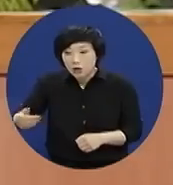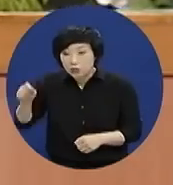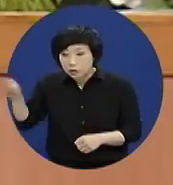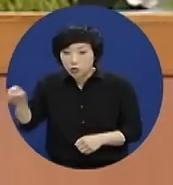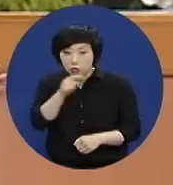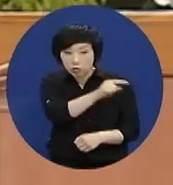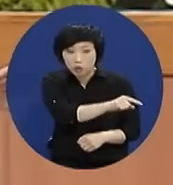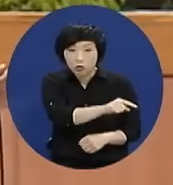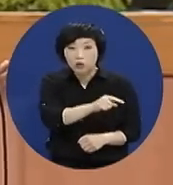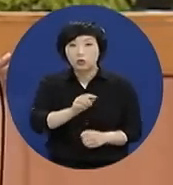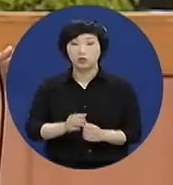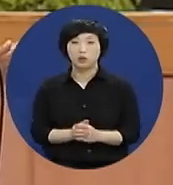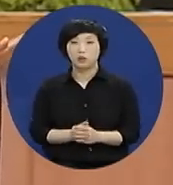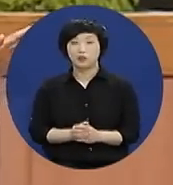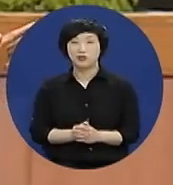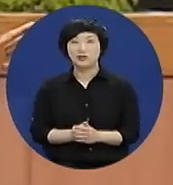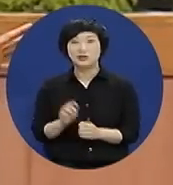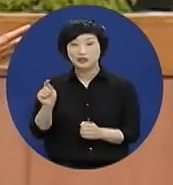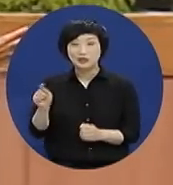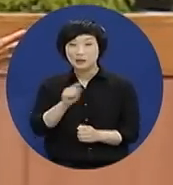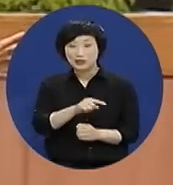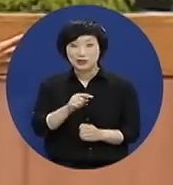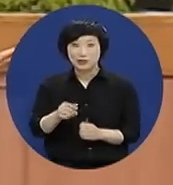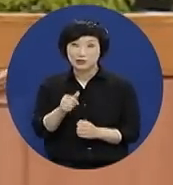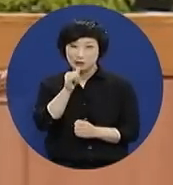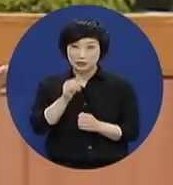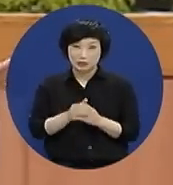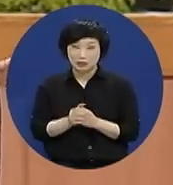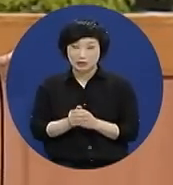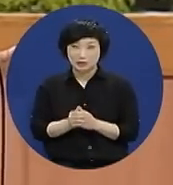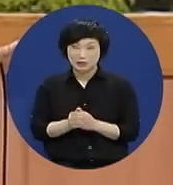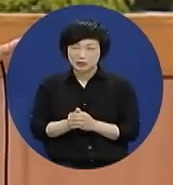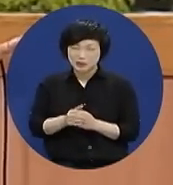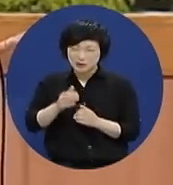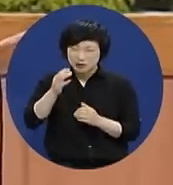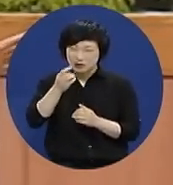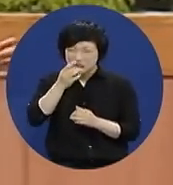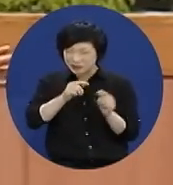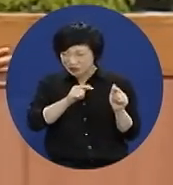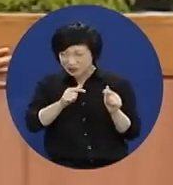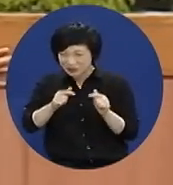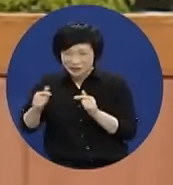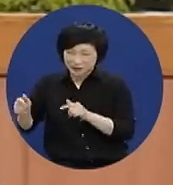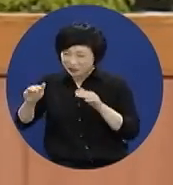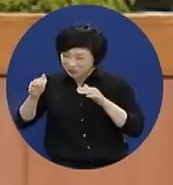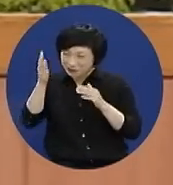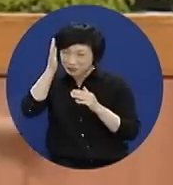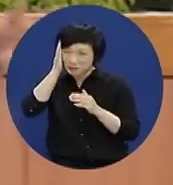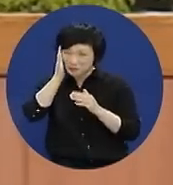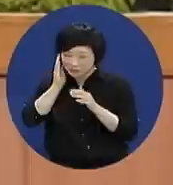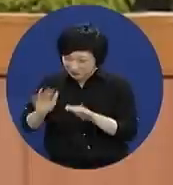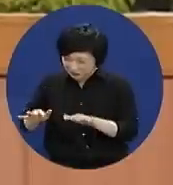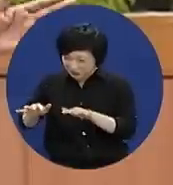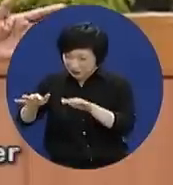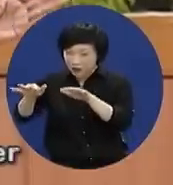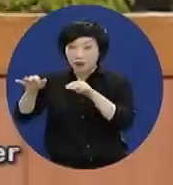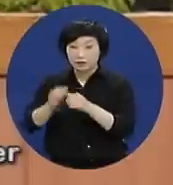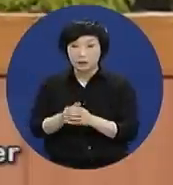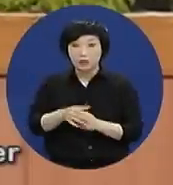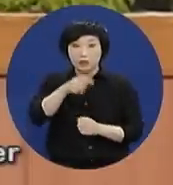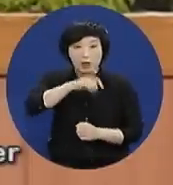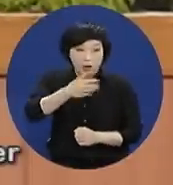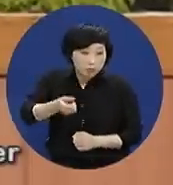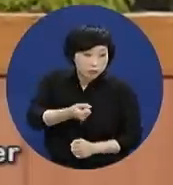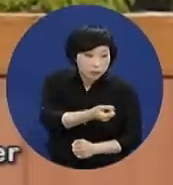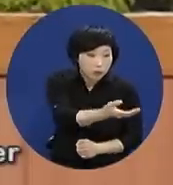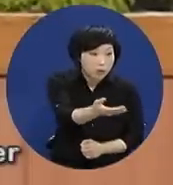に青青とした穀物が育っていましたところが川の